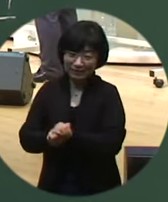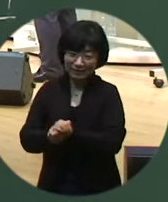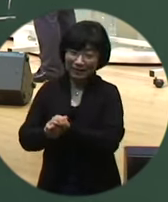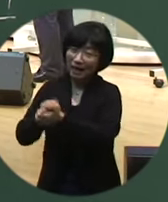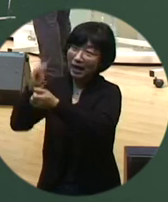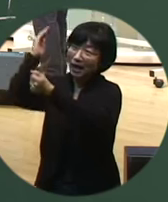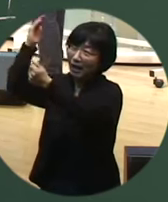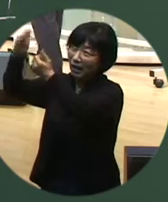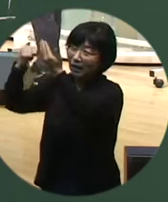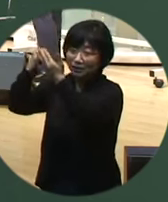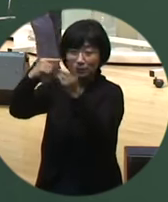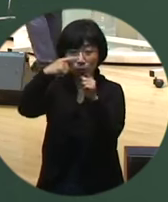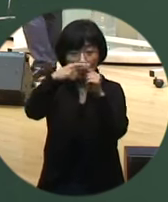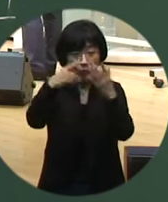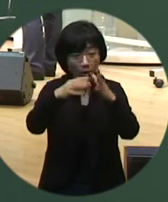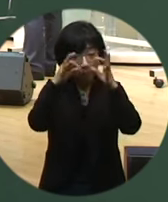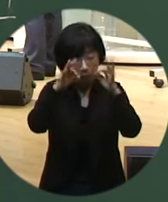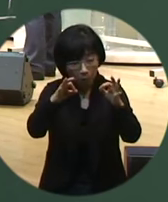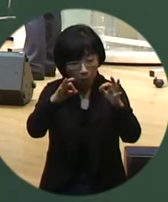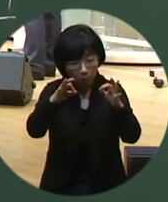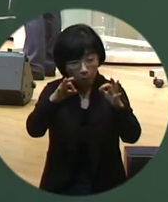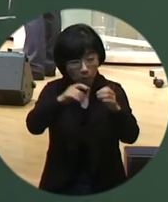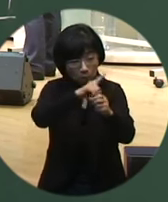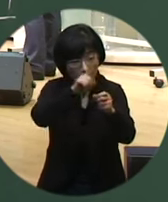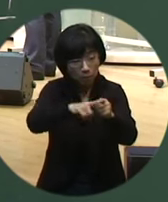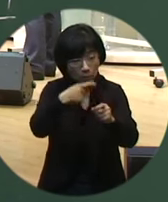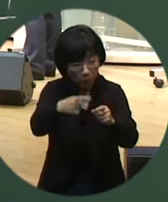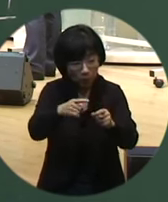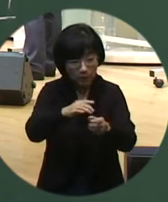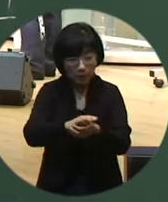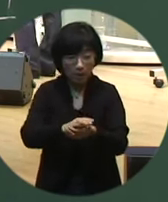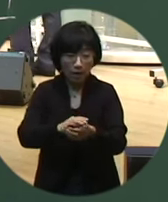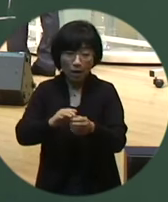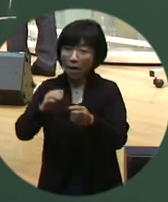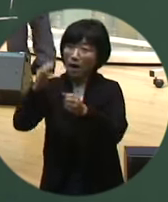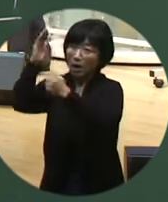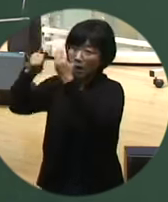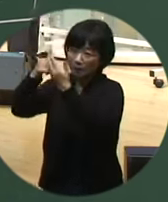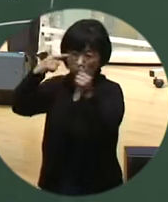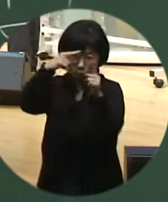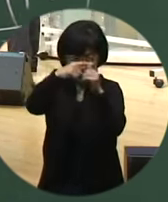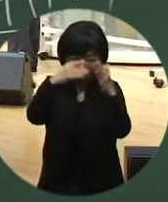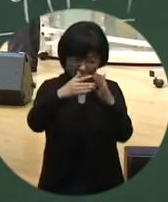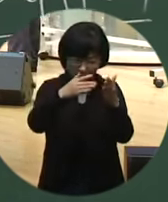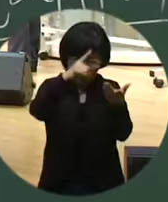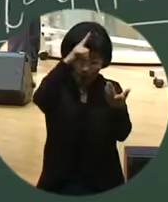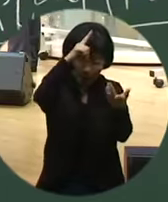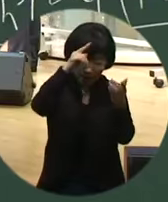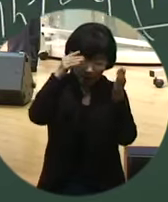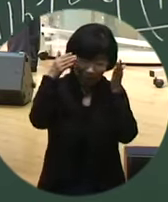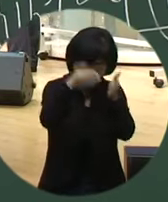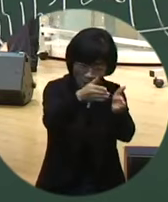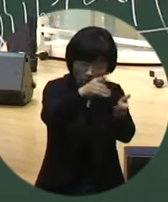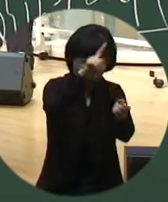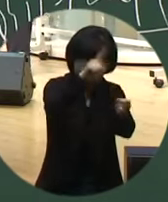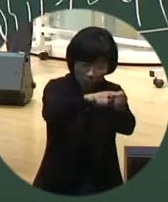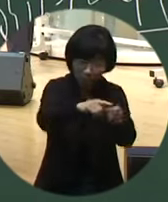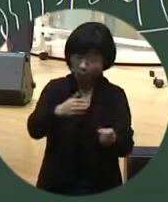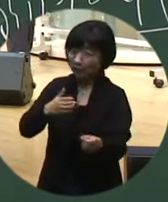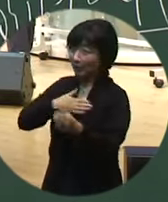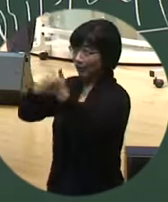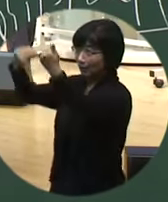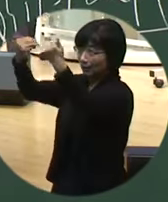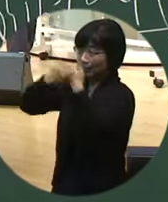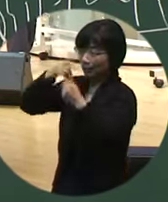목표. And this is God's absolute goal for the church. 나에 대한 하나님의 목표. God's absolute goal for me. 하나님의 목표. And God's goal. 이제